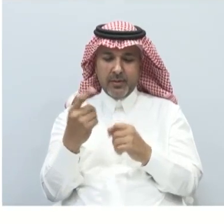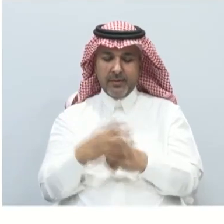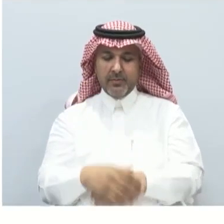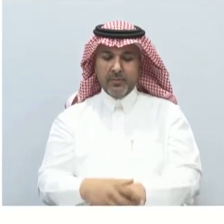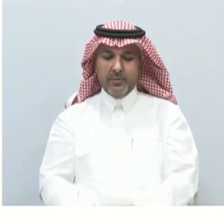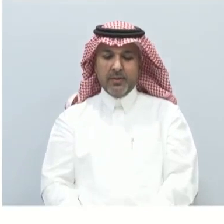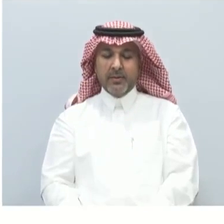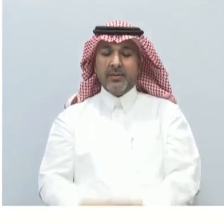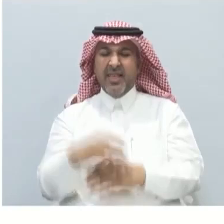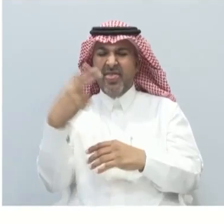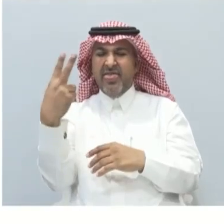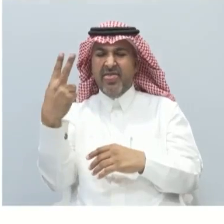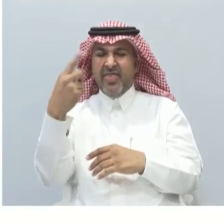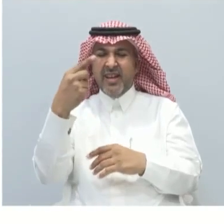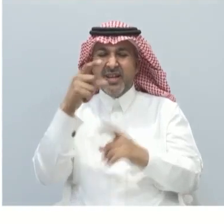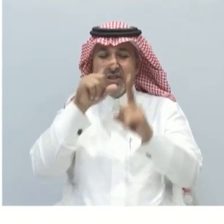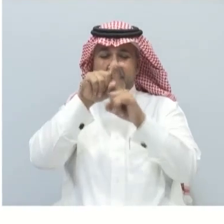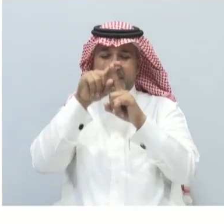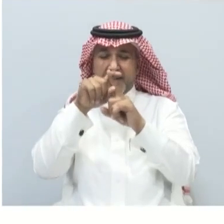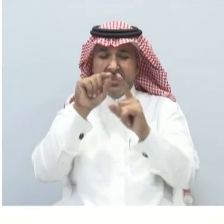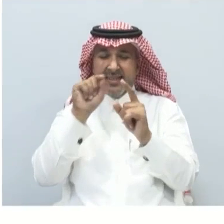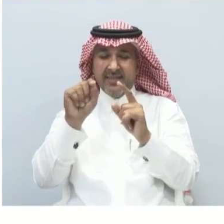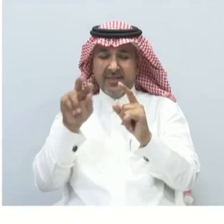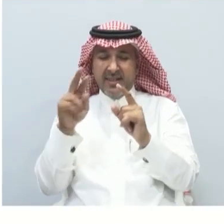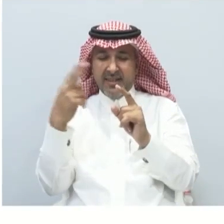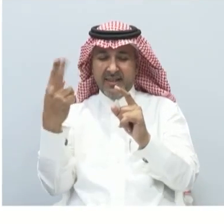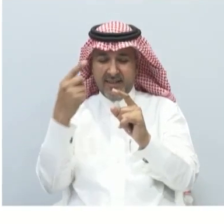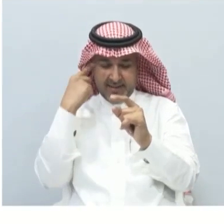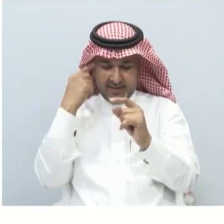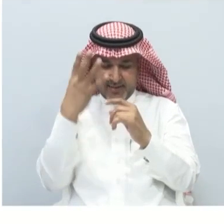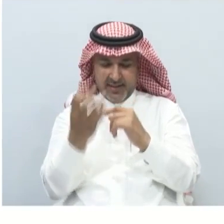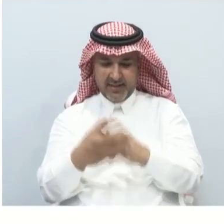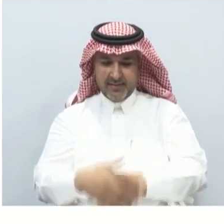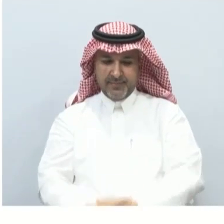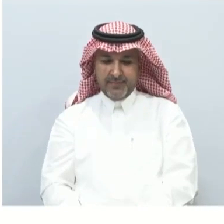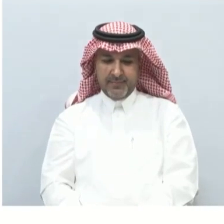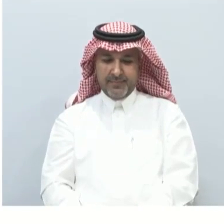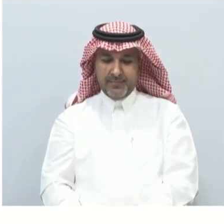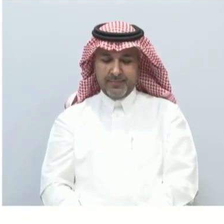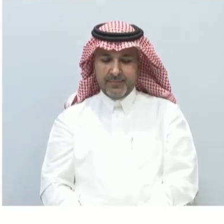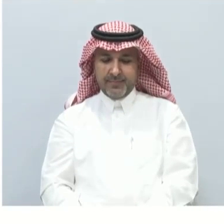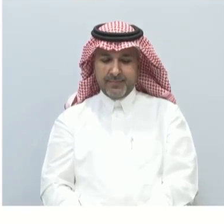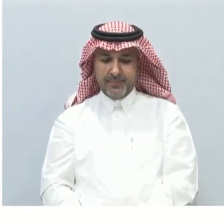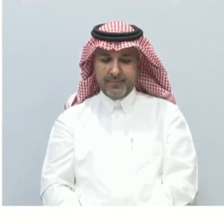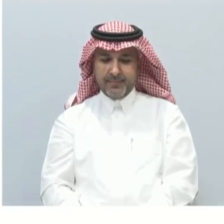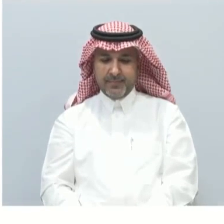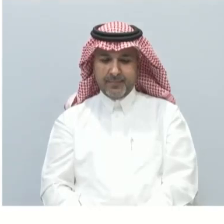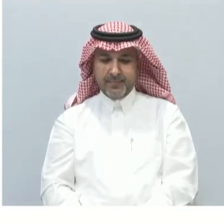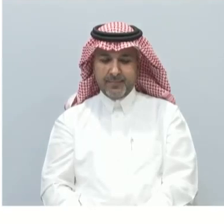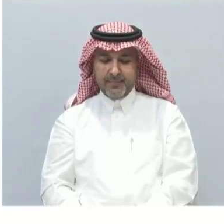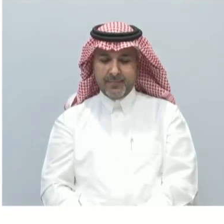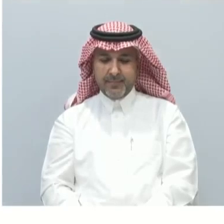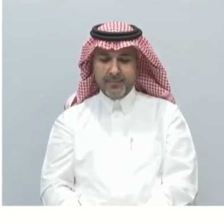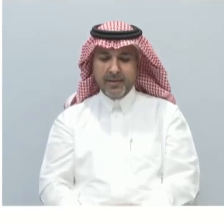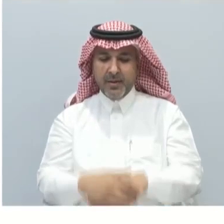على شكل عدد عشري الكل اس تي طبعا واحد ناقصا صفر فاصله واحد اثنين خمسه حيكون يعني